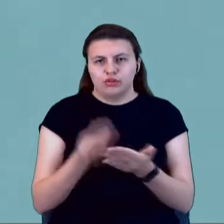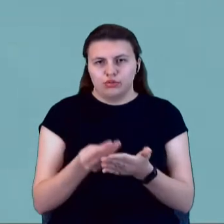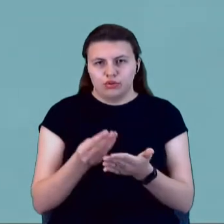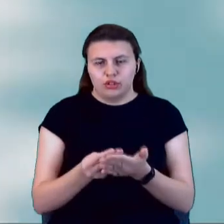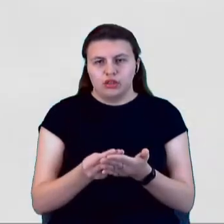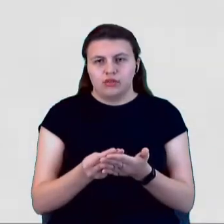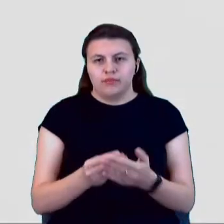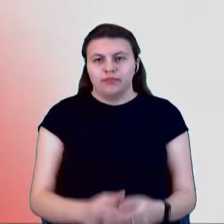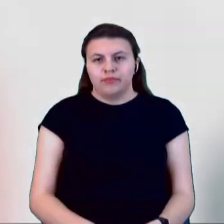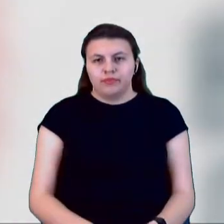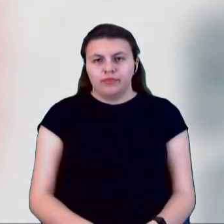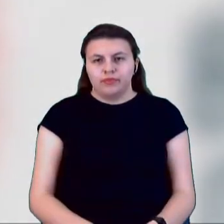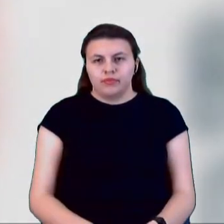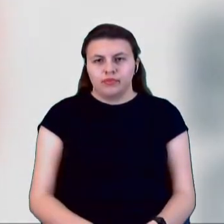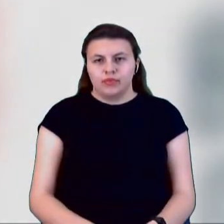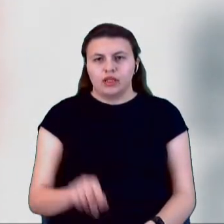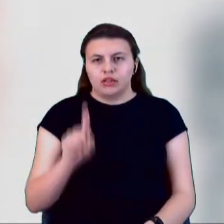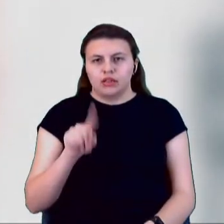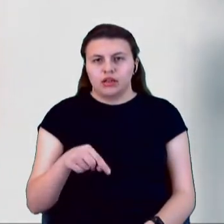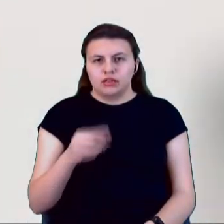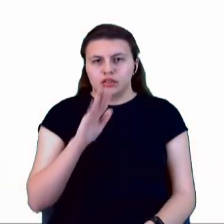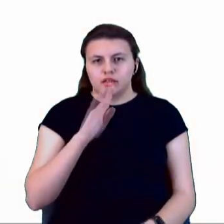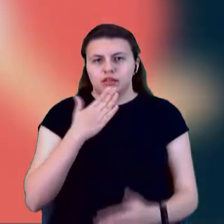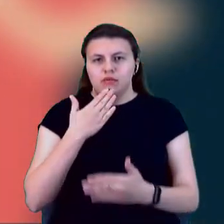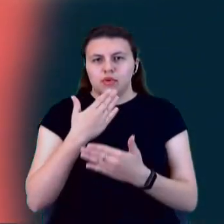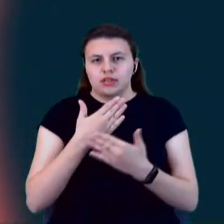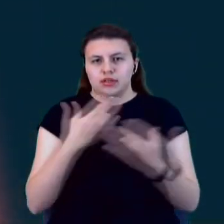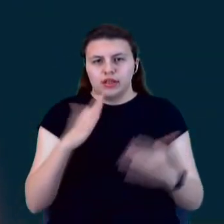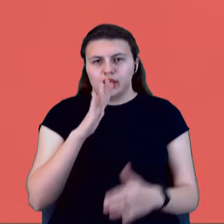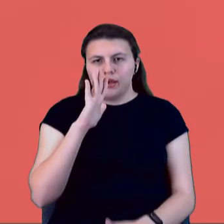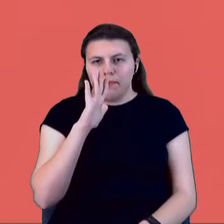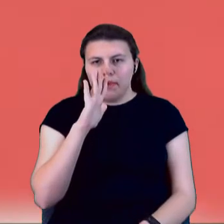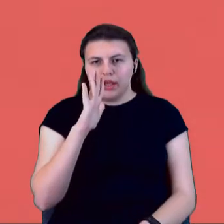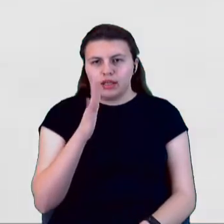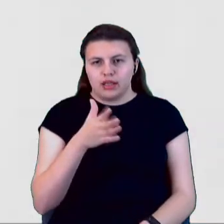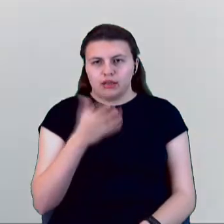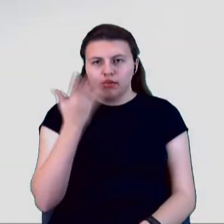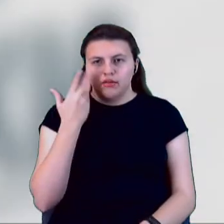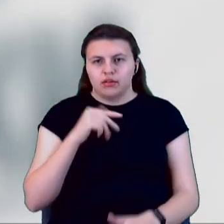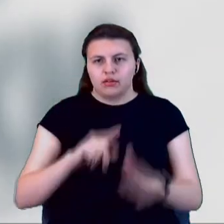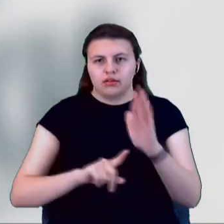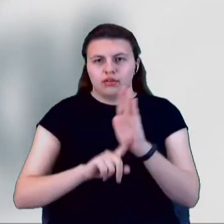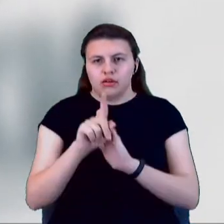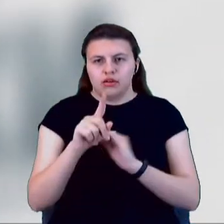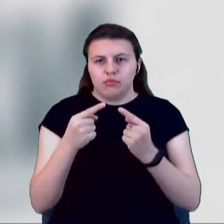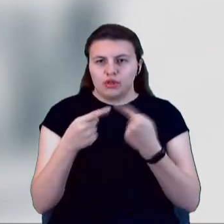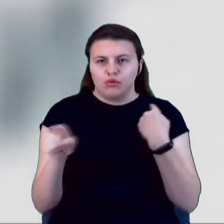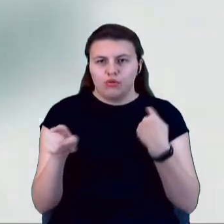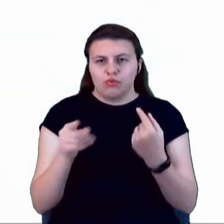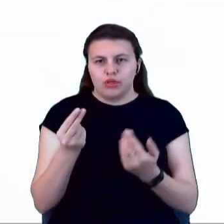Вот даже за последние эти 5 лет, когда начали по-другому распределяться финансовые ресурсы, мы